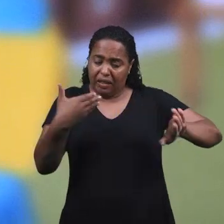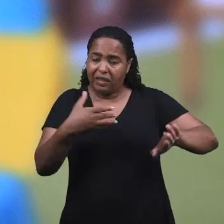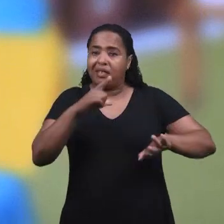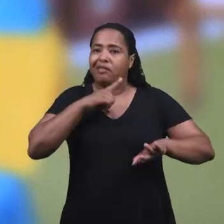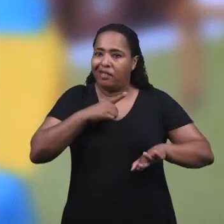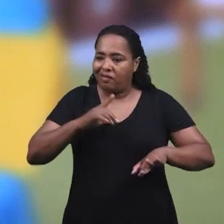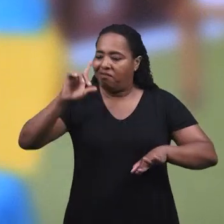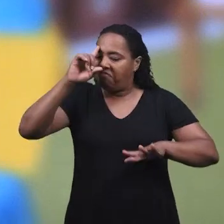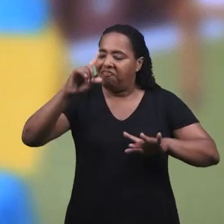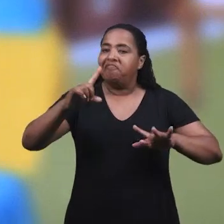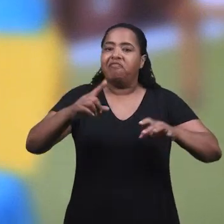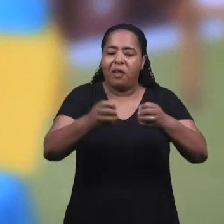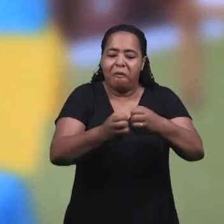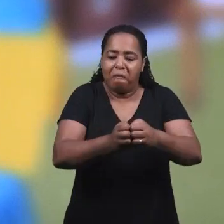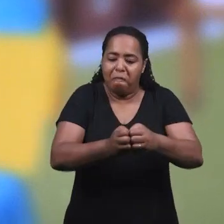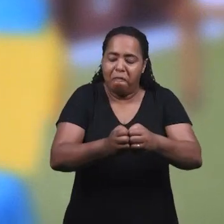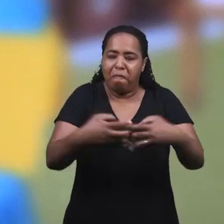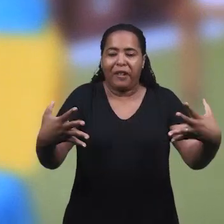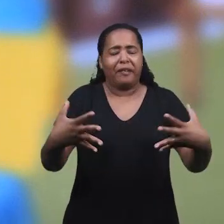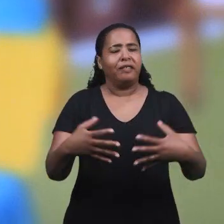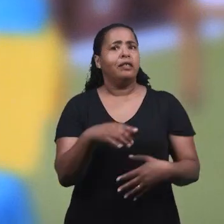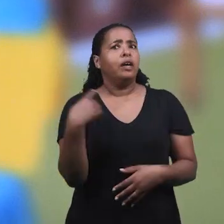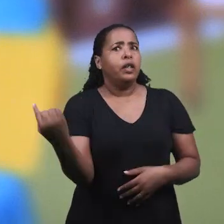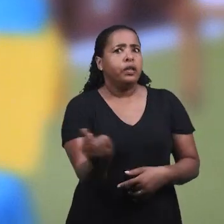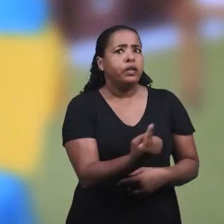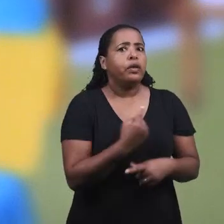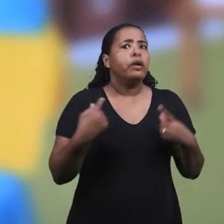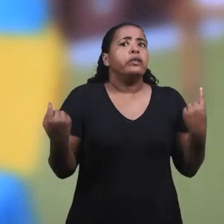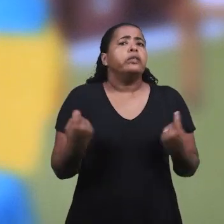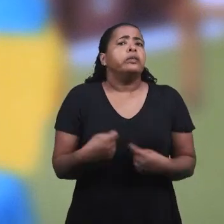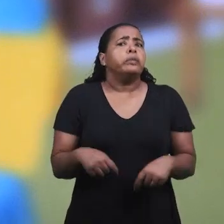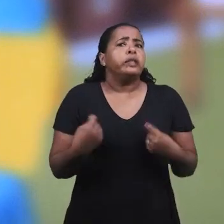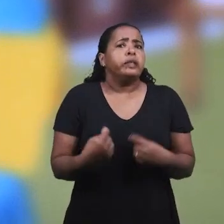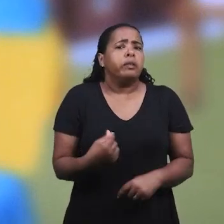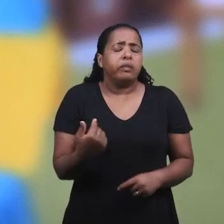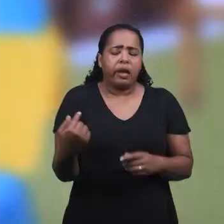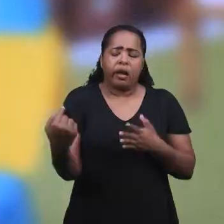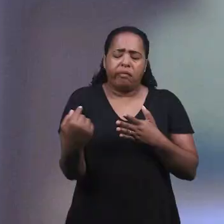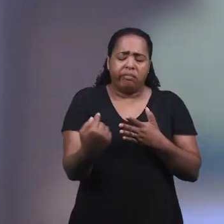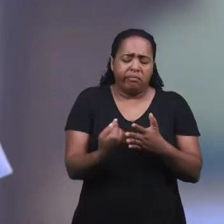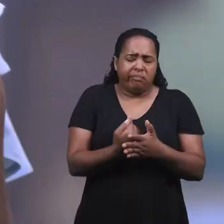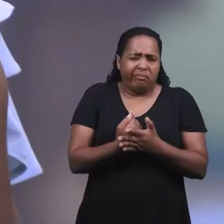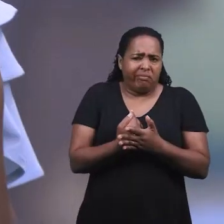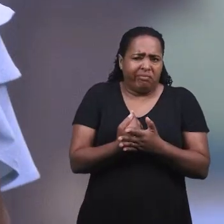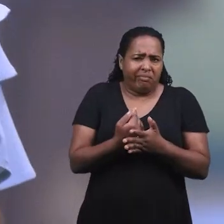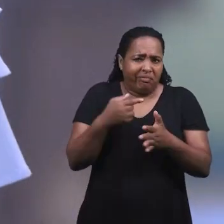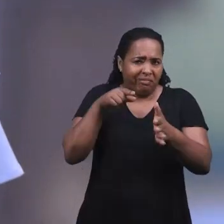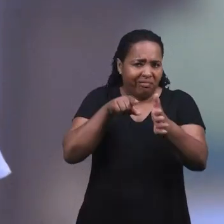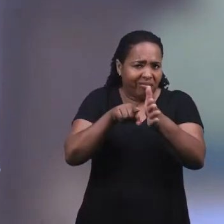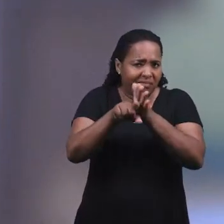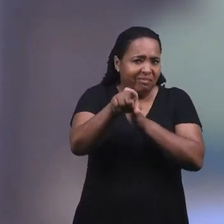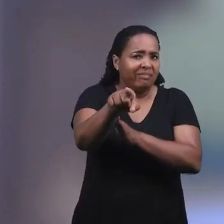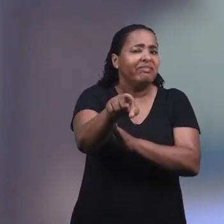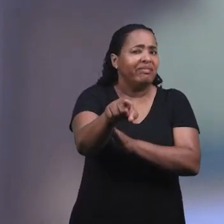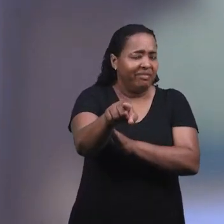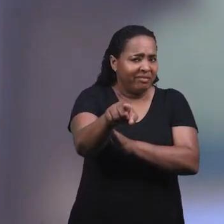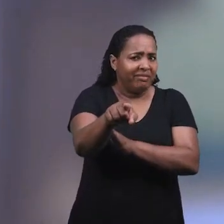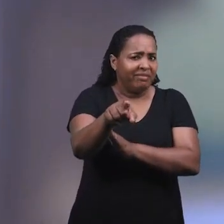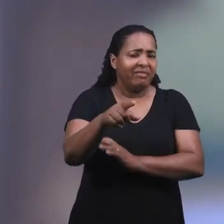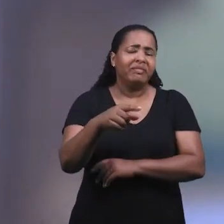Dieu opère des merveilles. Donc, nous devons besoin de nous poser une question. Moi,